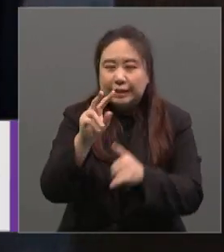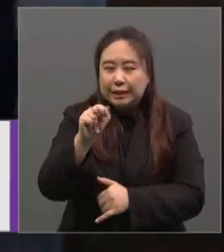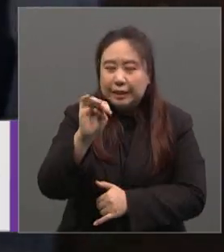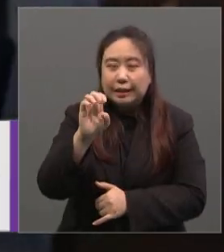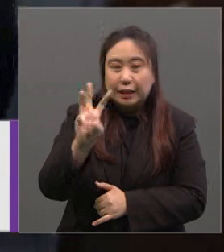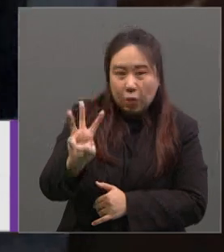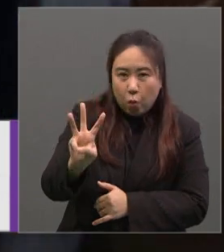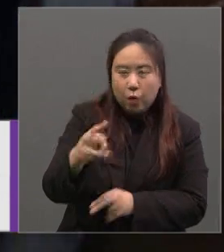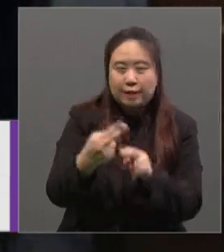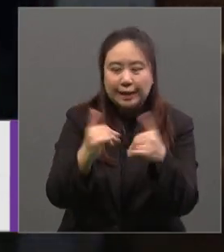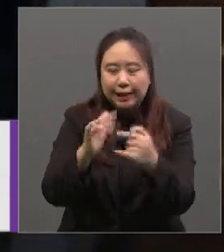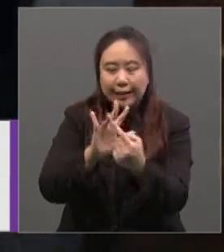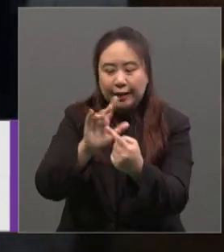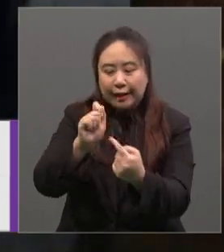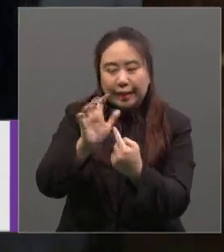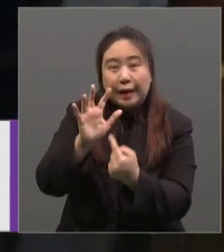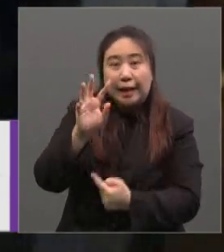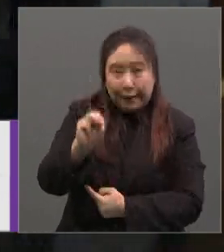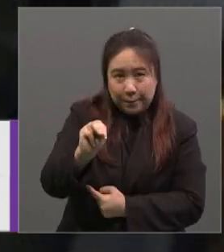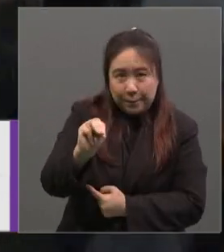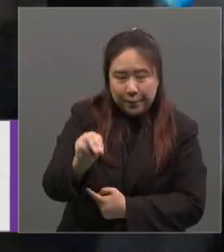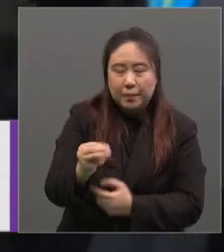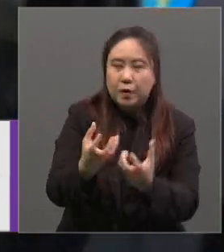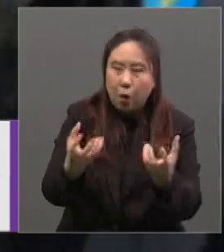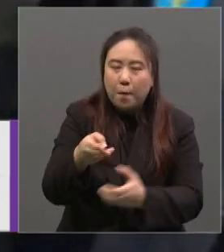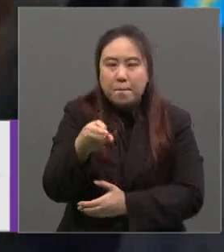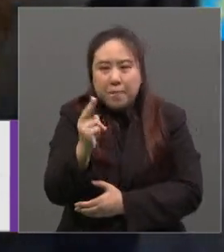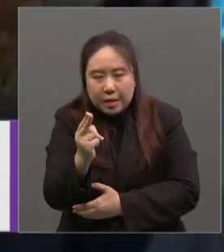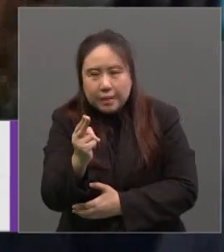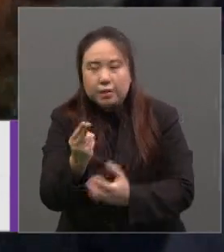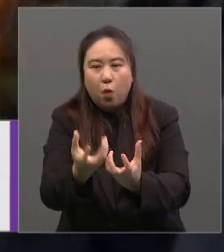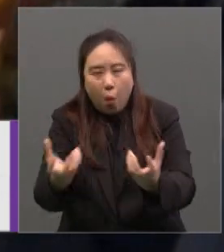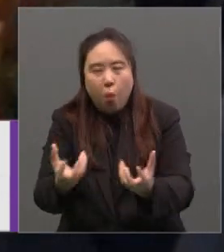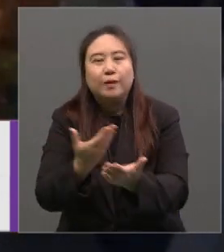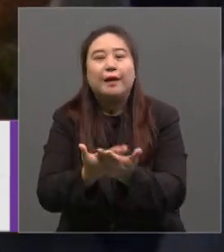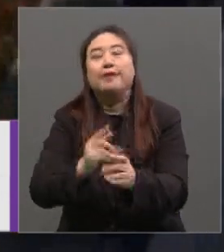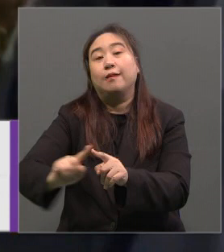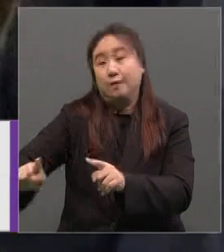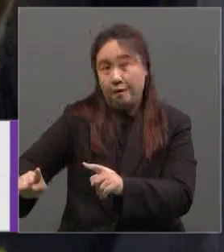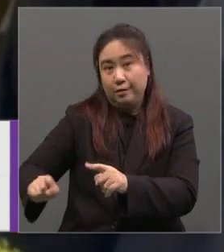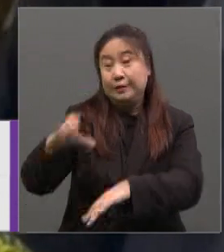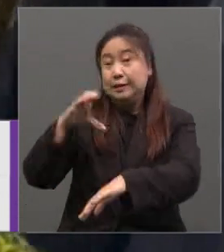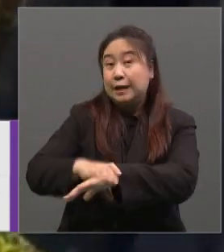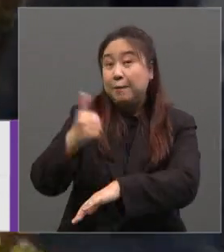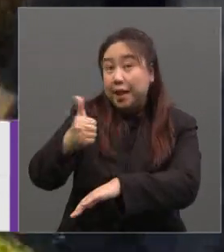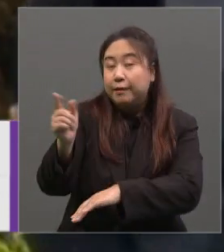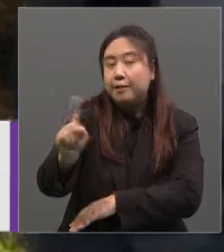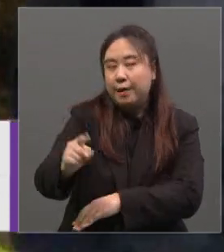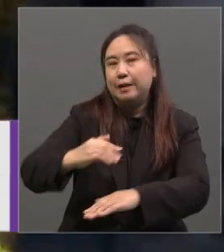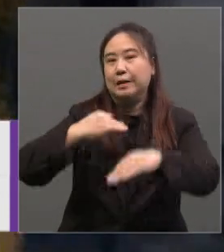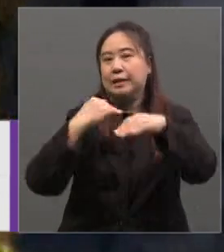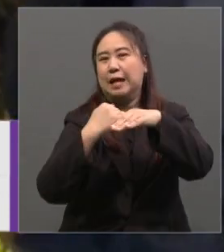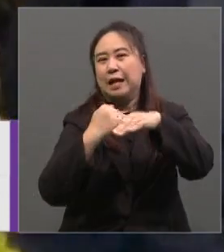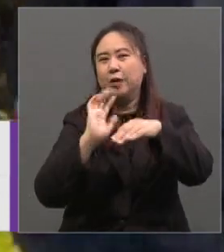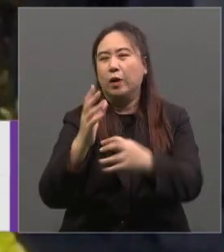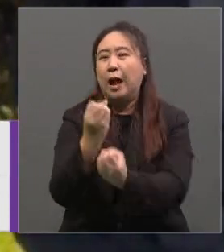นายวันชัยหรือเอ็มค่ะพร้อมของกลางอาวุธปืนแล้วก็ทรัพย์สินบางส่วนของผู้เสียหายโดยไปจับกุมได้ที่แนวตะเข็บชายแดนช่องทางธรรมชาติ